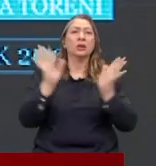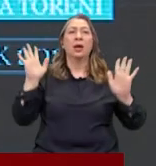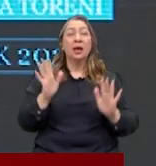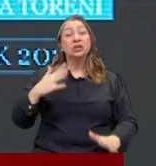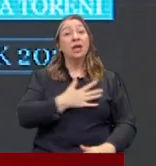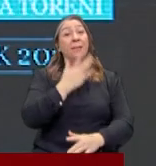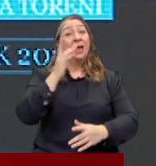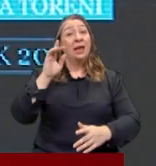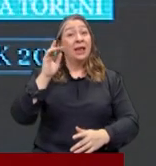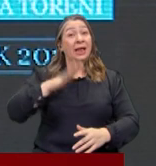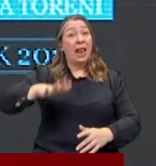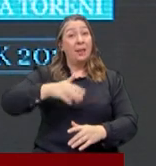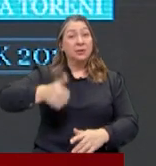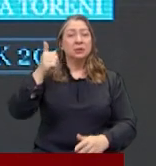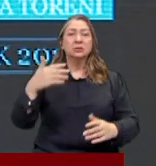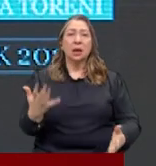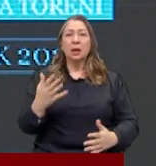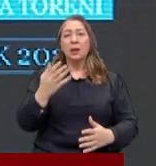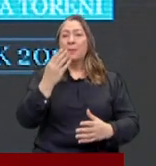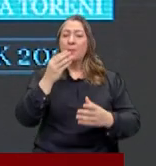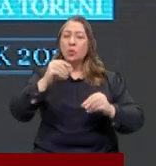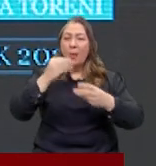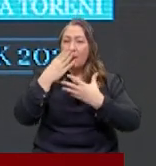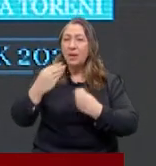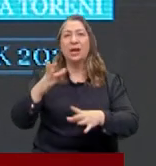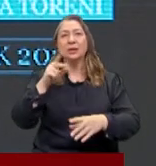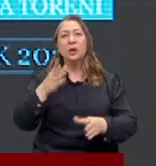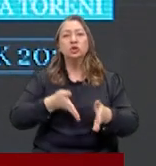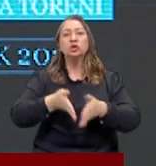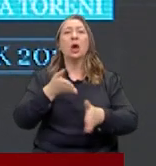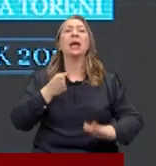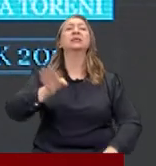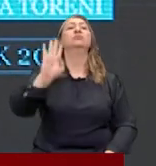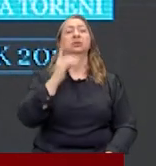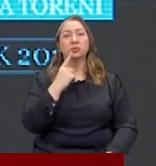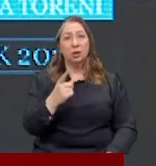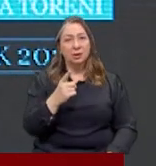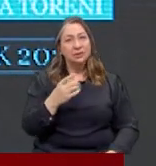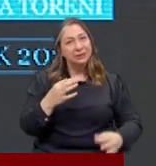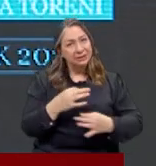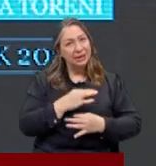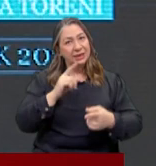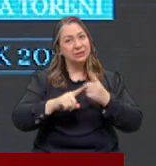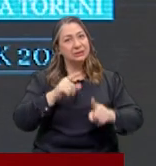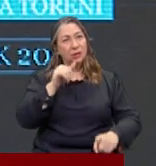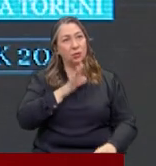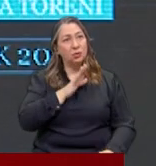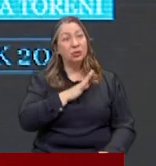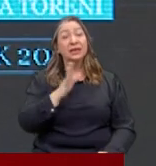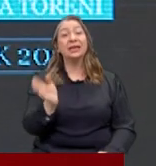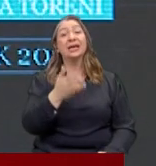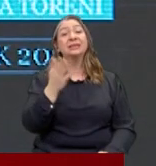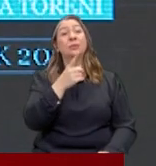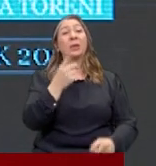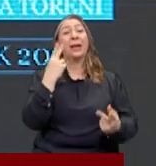CHP Genel Başkanı sanki bağ bağışlar gibi sokağa çıkmayacağız diyor. Sayın Kılıçdaroğlu, geçiniz bu